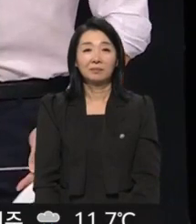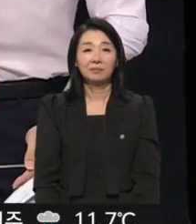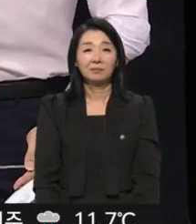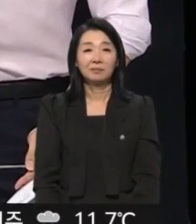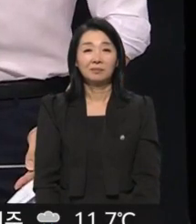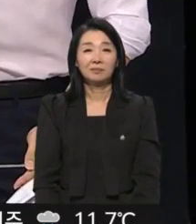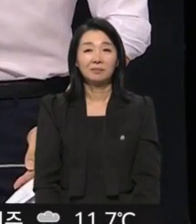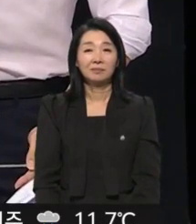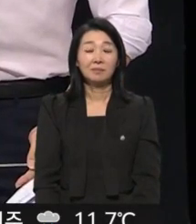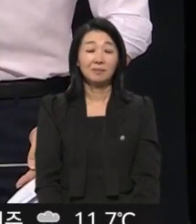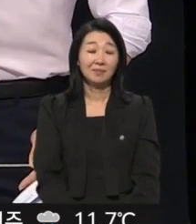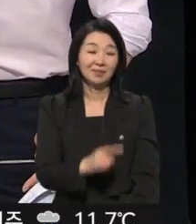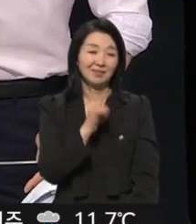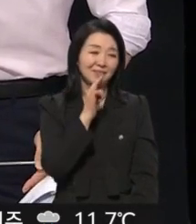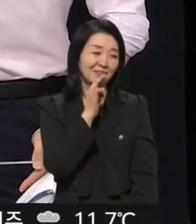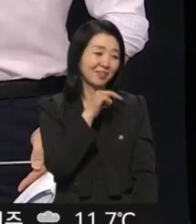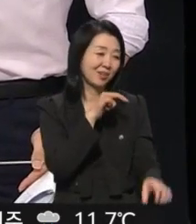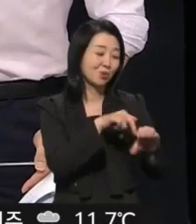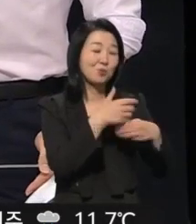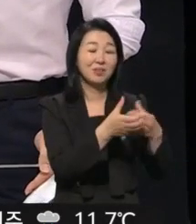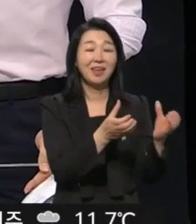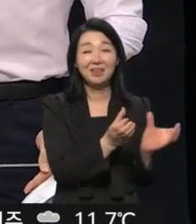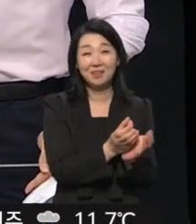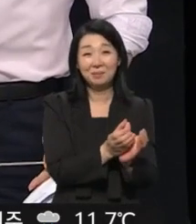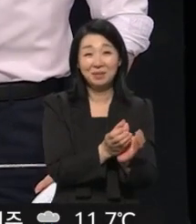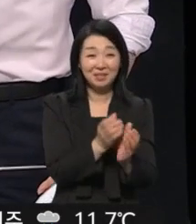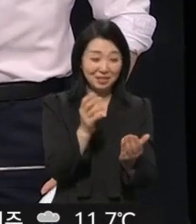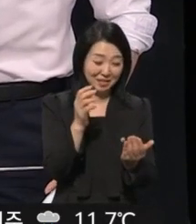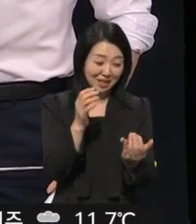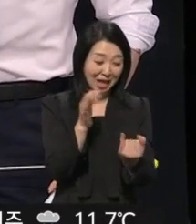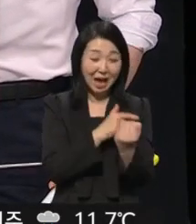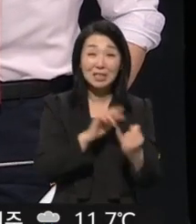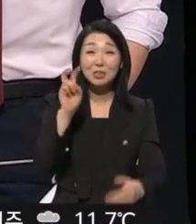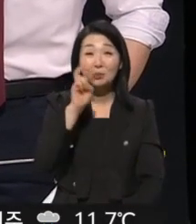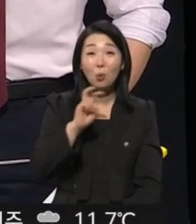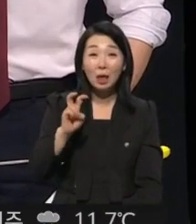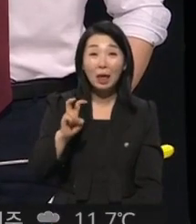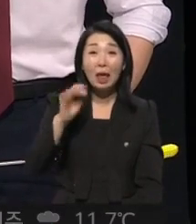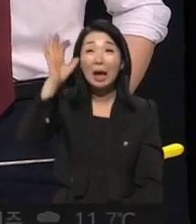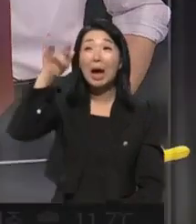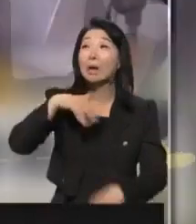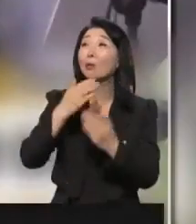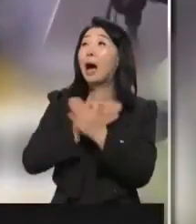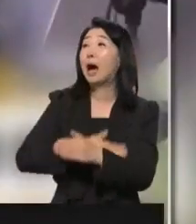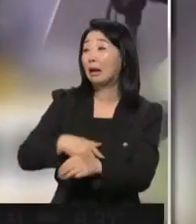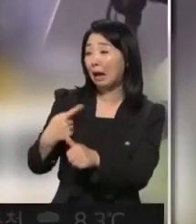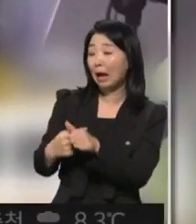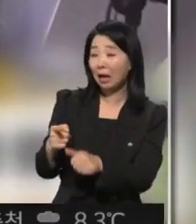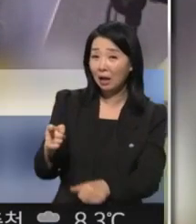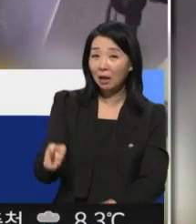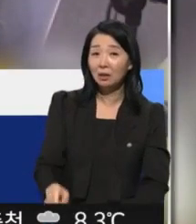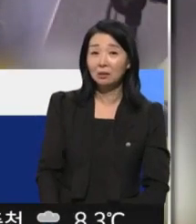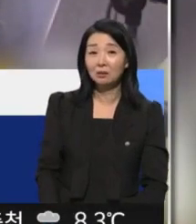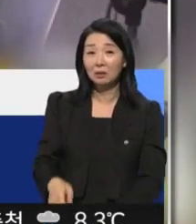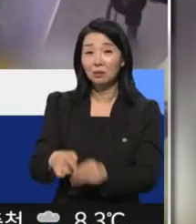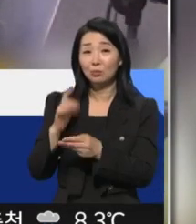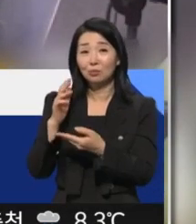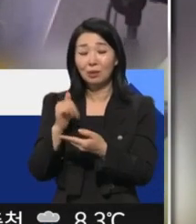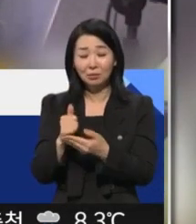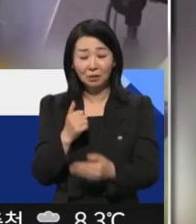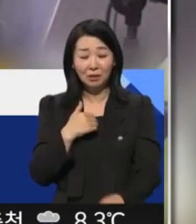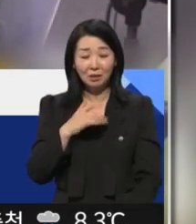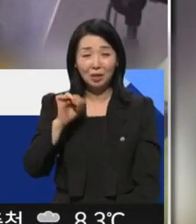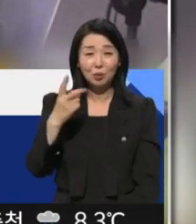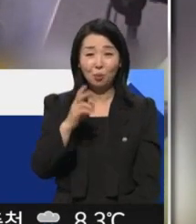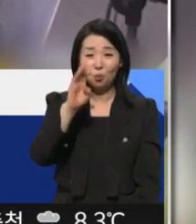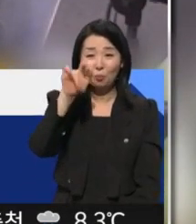야권에선 동백아가 씨는 강아지도 아는 노래라는 비아냥이 나왔는데요. 윤석열 예. 대통령은 나는 동백아가 씨